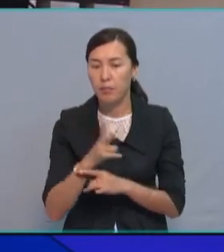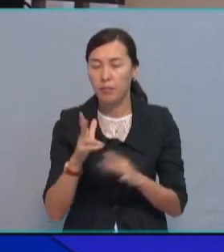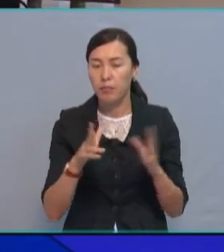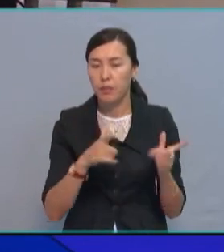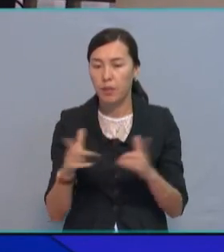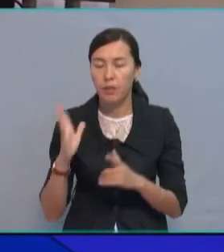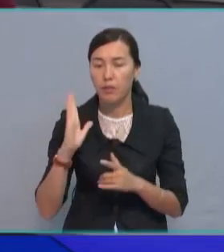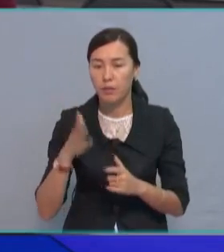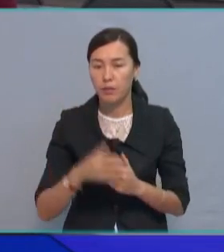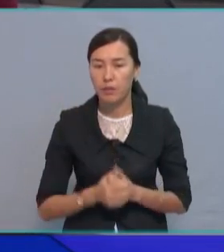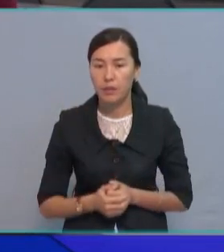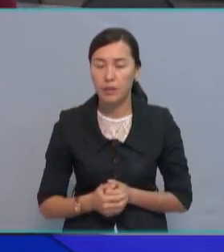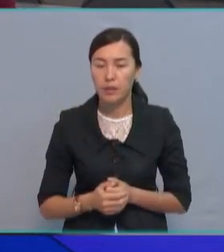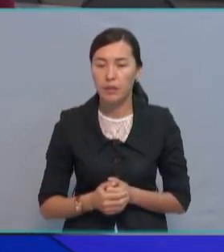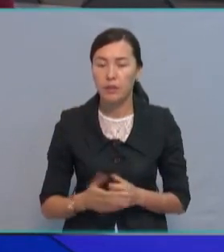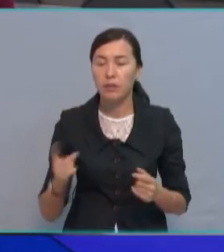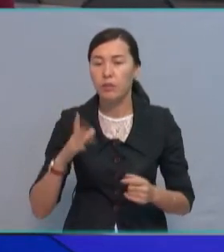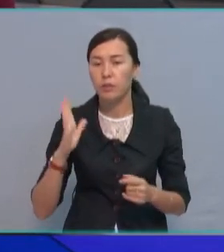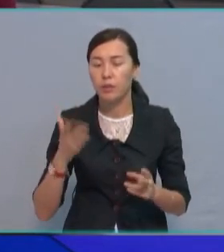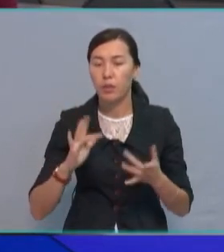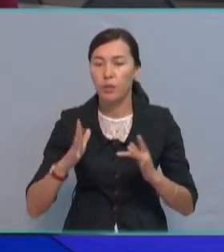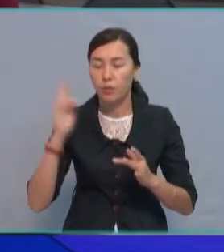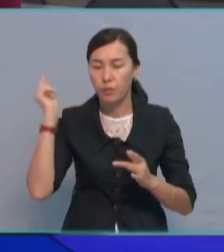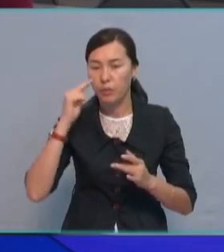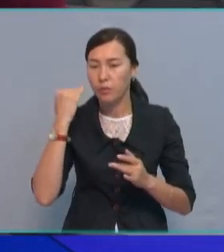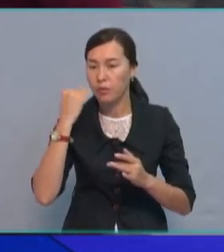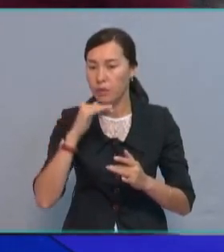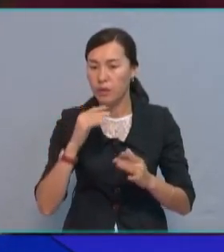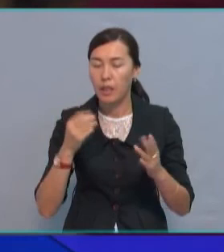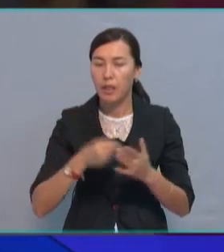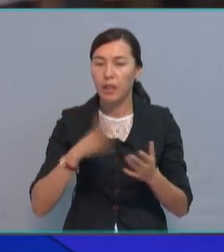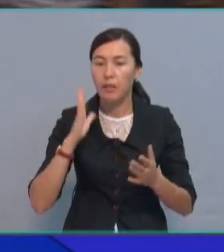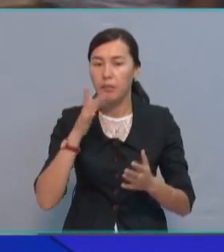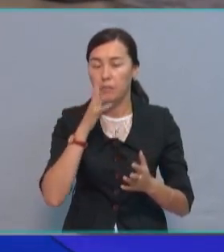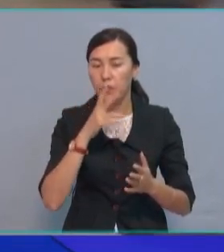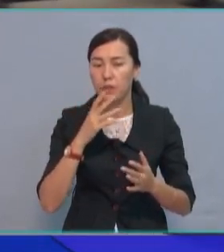сабақтар болады деп болжалуда. Не де болса, онлайн оқудың сапасы мен бағасы